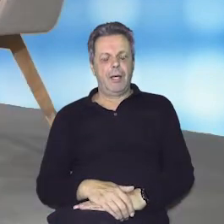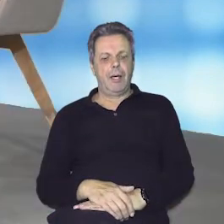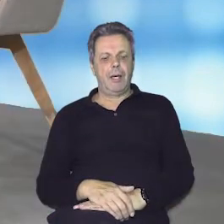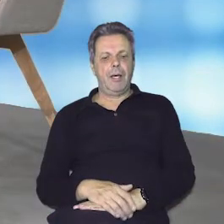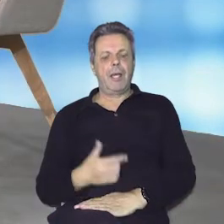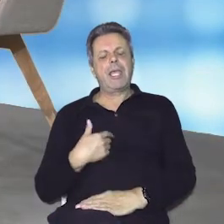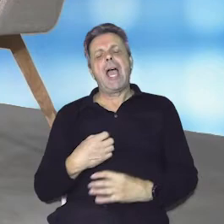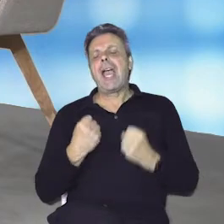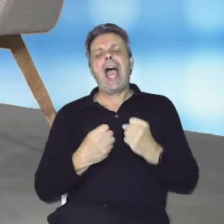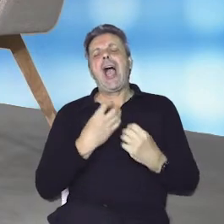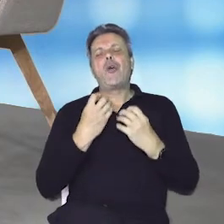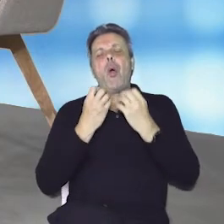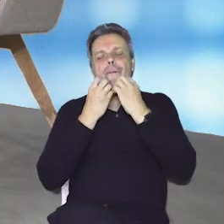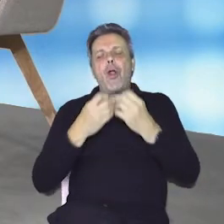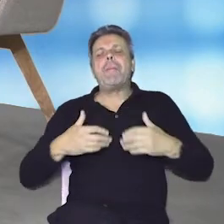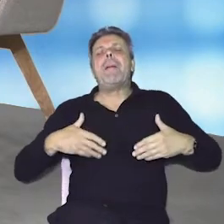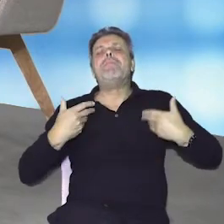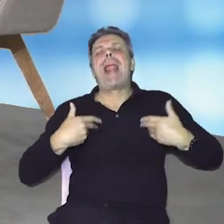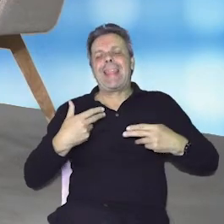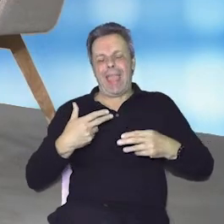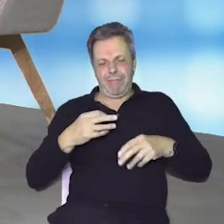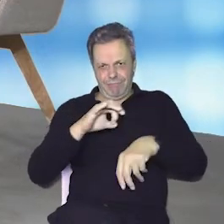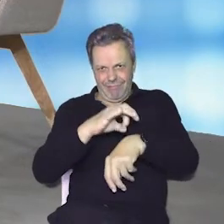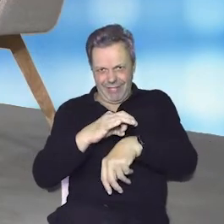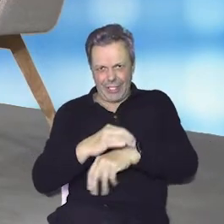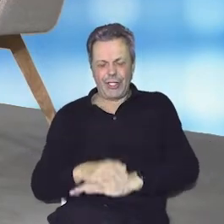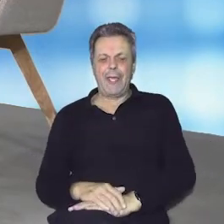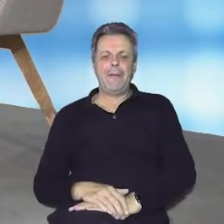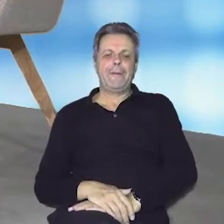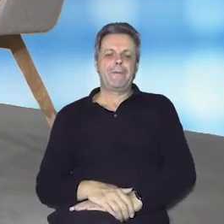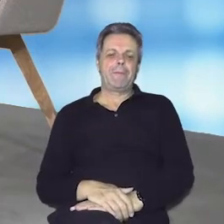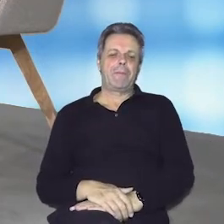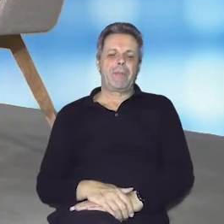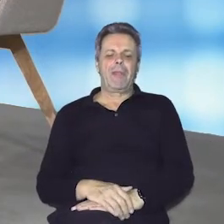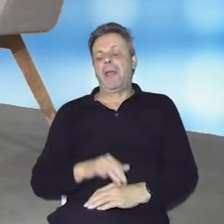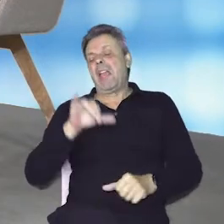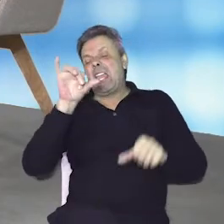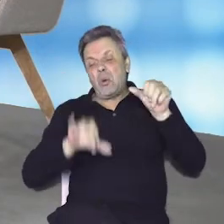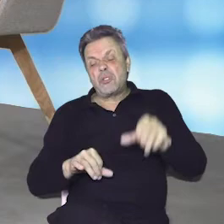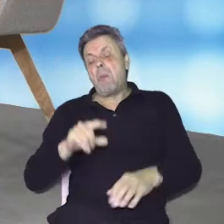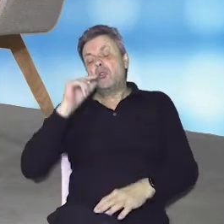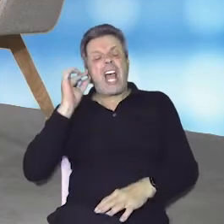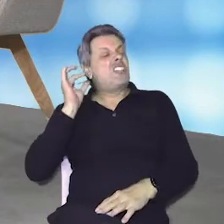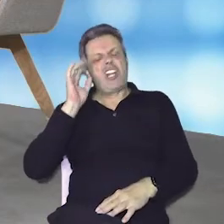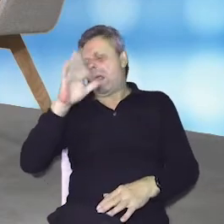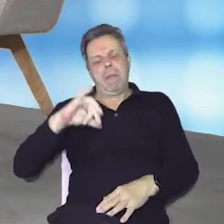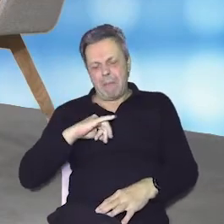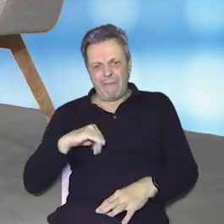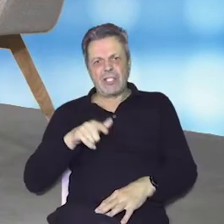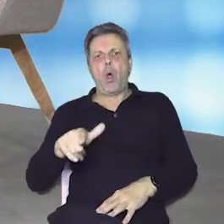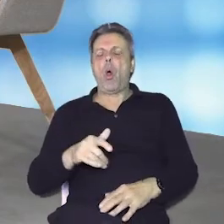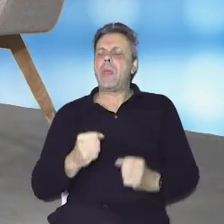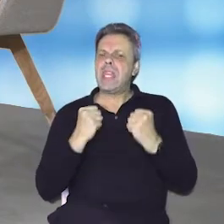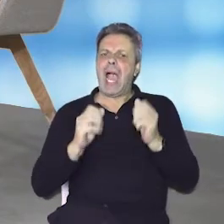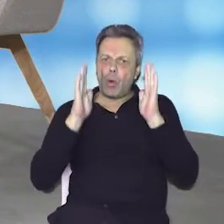Ma ja njih jako volim i tako, nema tu više te stigme, kirurzi, muškarci, žene, nema to veze. Oni jako